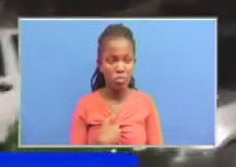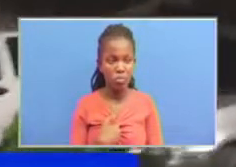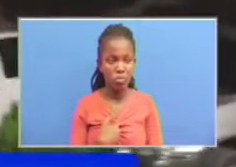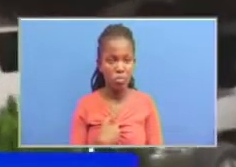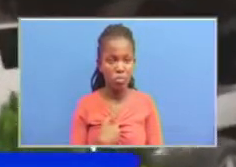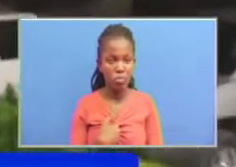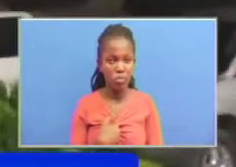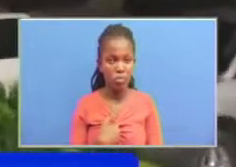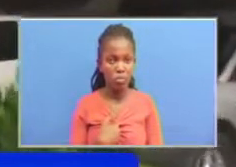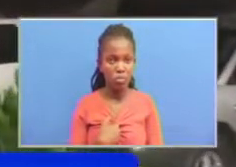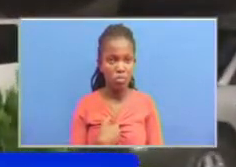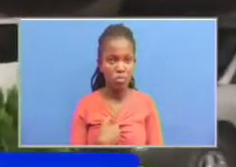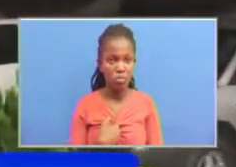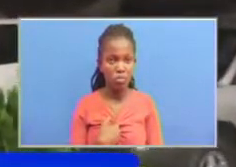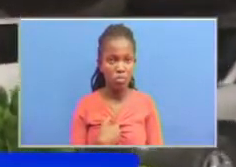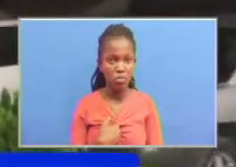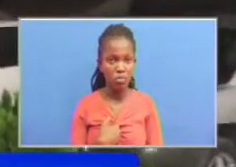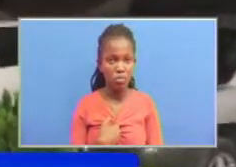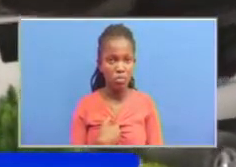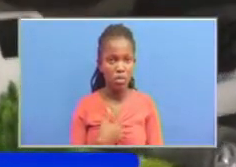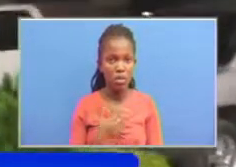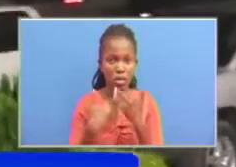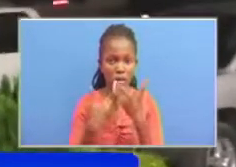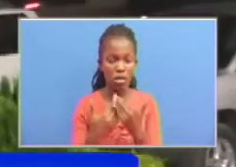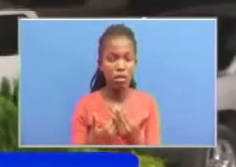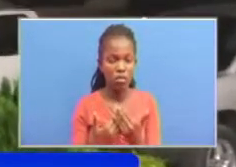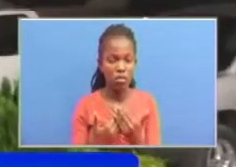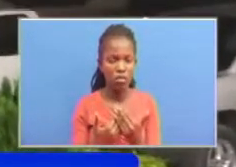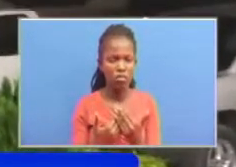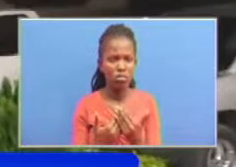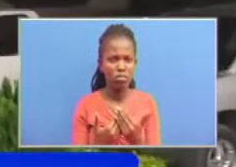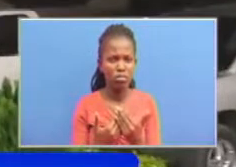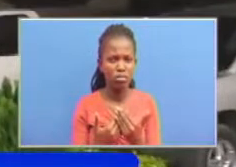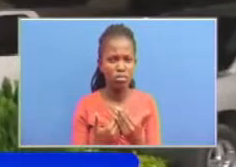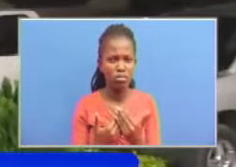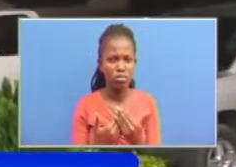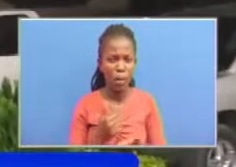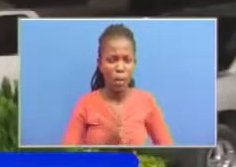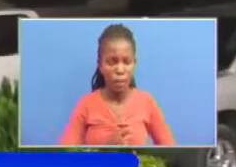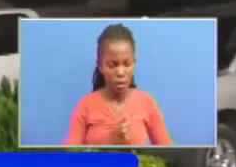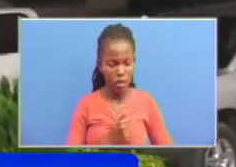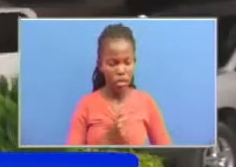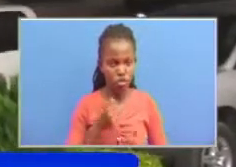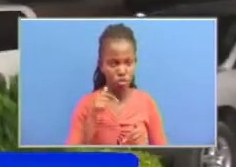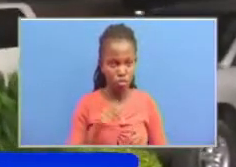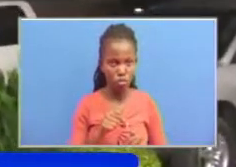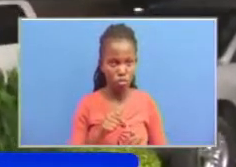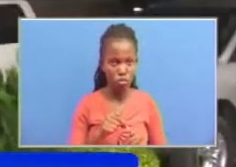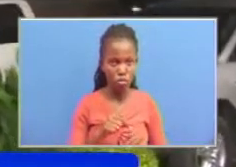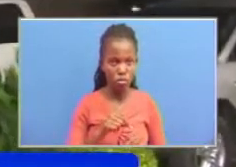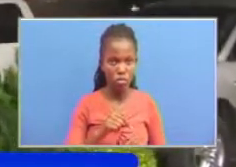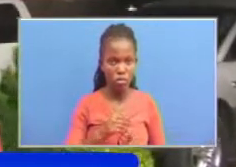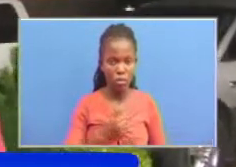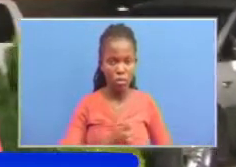Aishima wa Makitui County, nundo wapetithia budget yo kwe mutathano mundi na niapeta budget ya